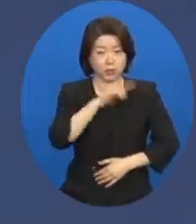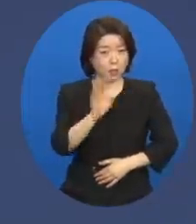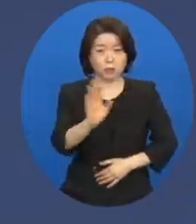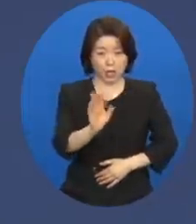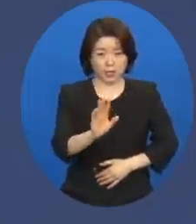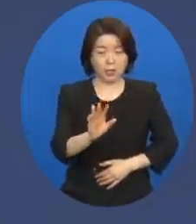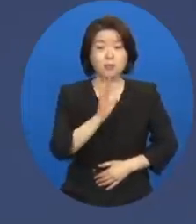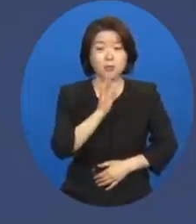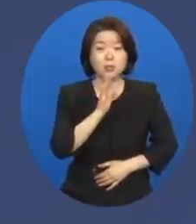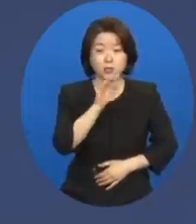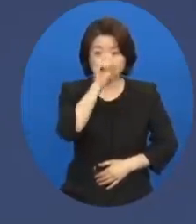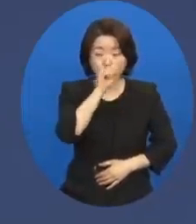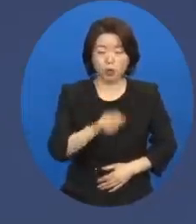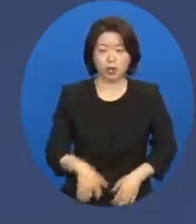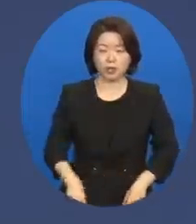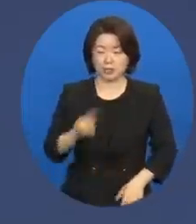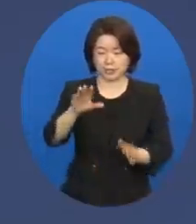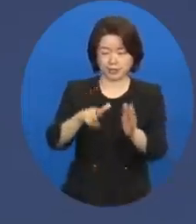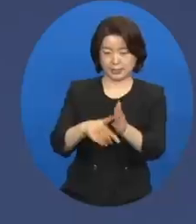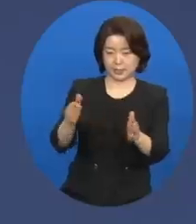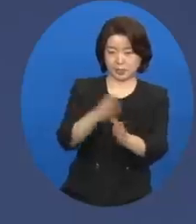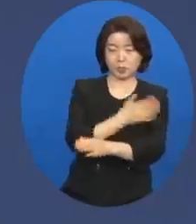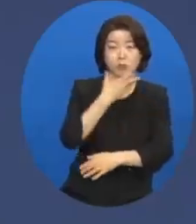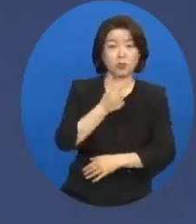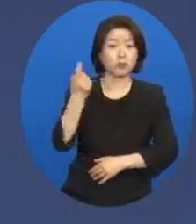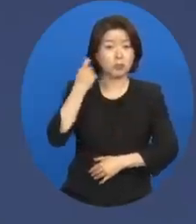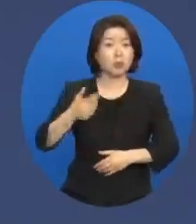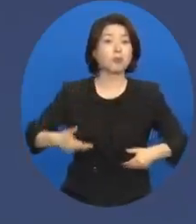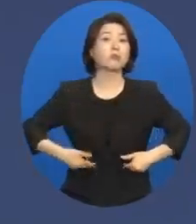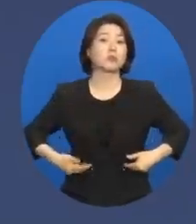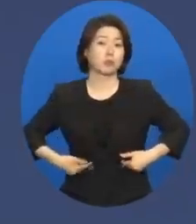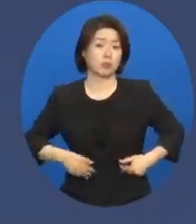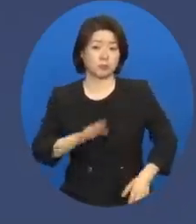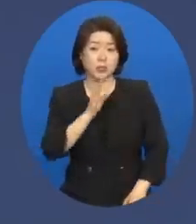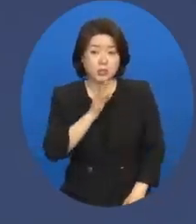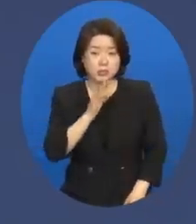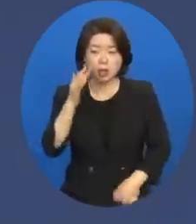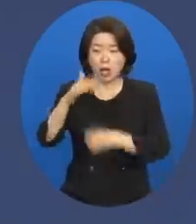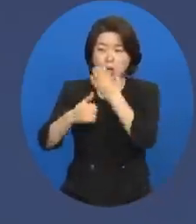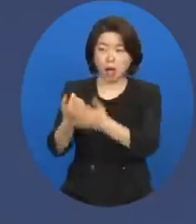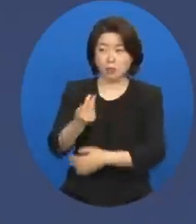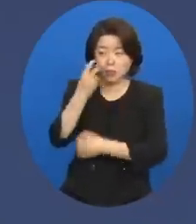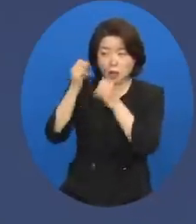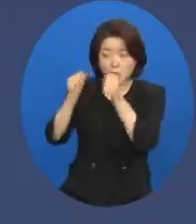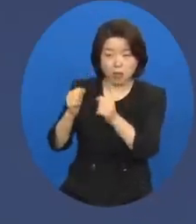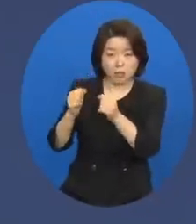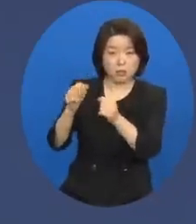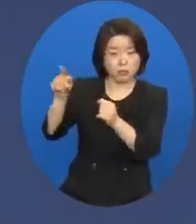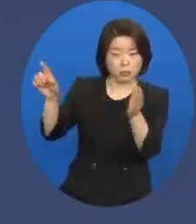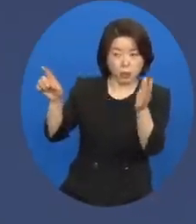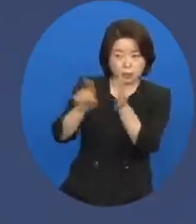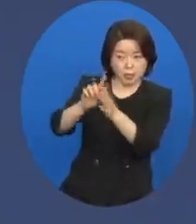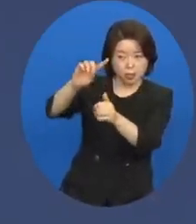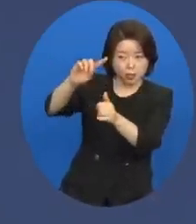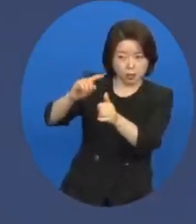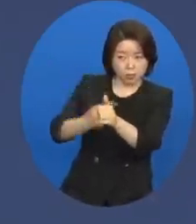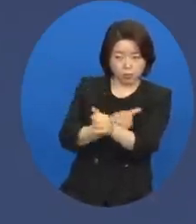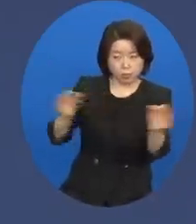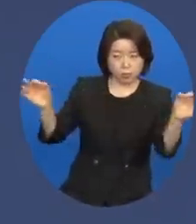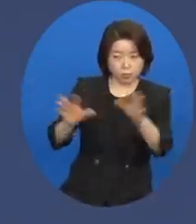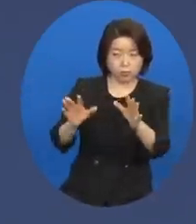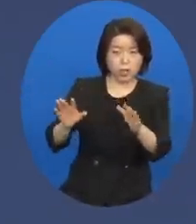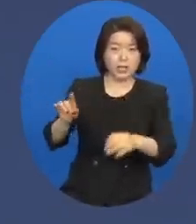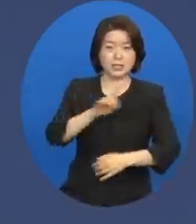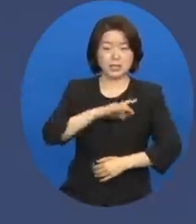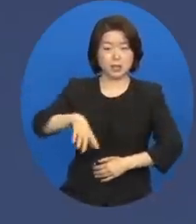좋죠. 근데 사실은 그때부터 복음이 필요한 거 아니에요? 하나님이 살아계신 하나님이라고 믿어지는 순간 그때